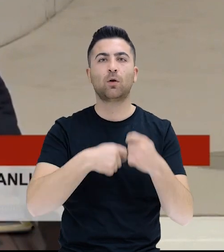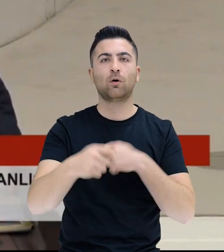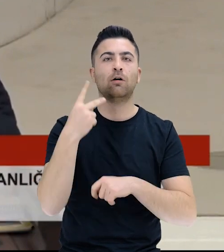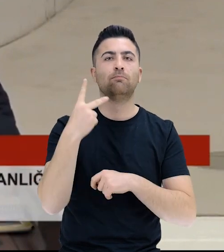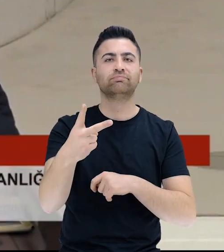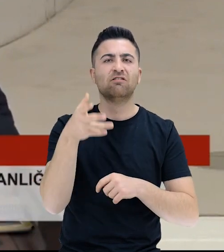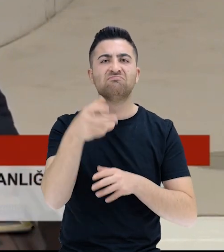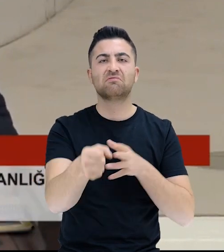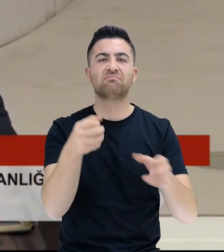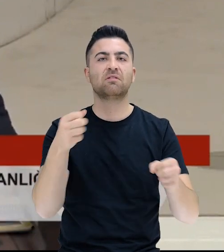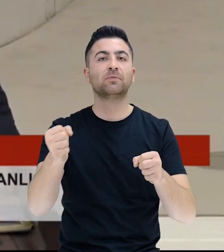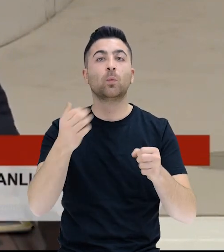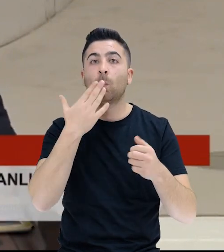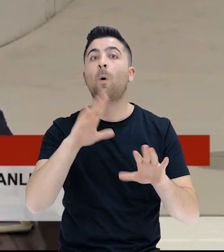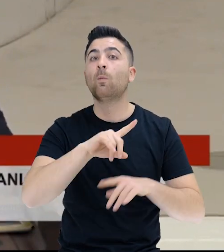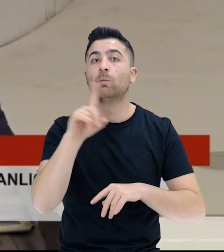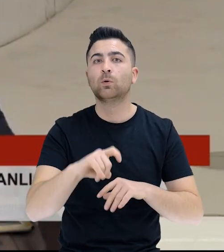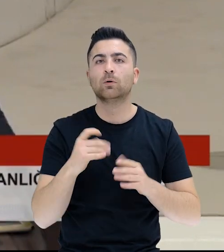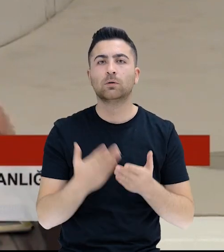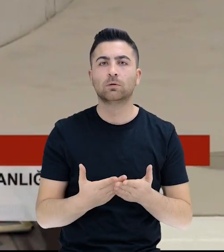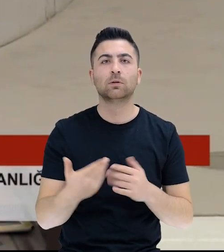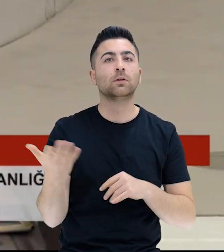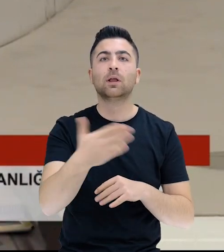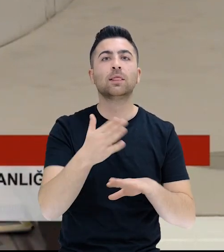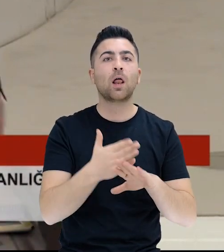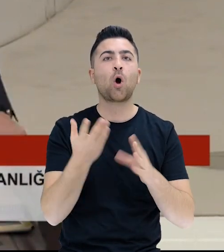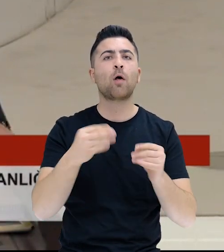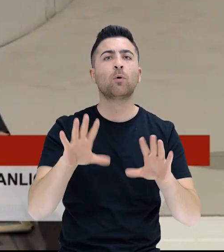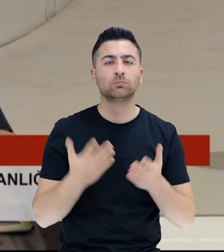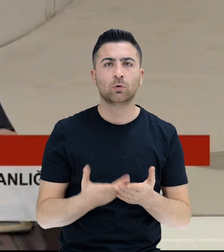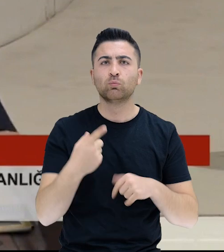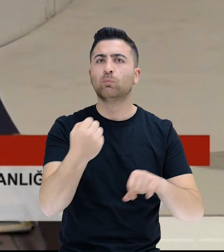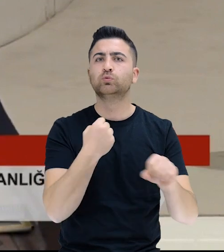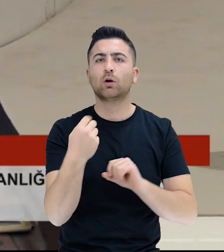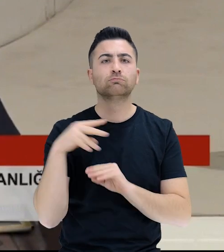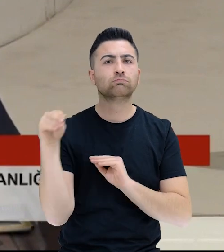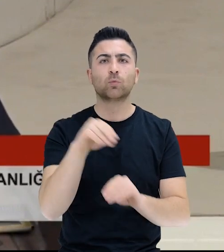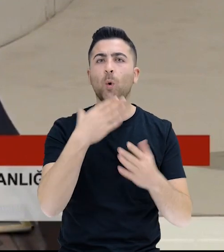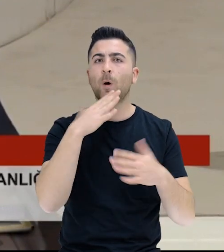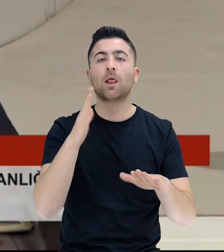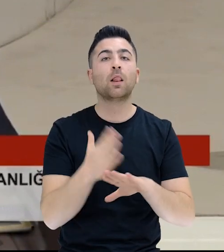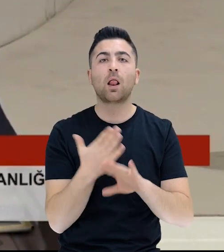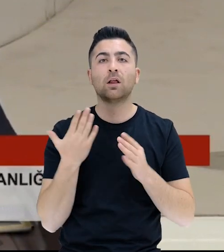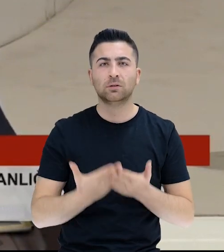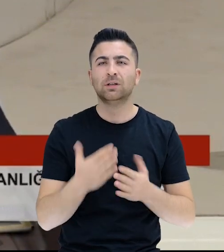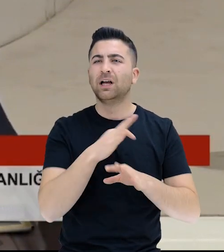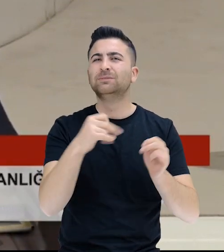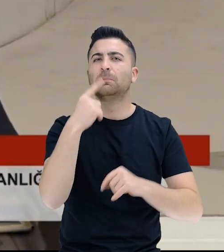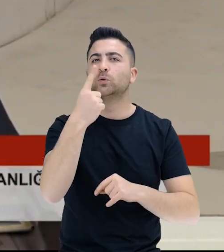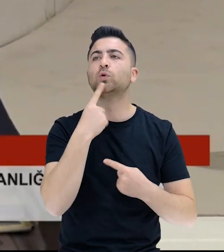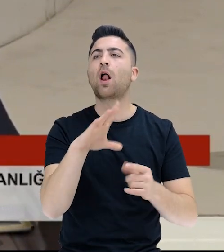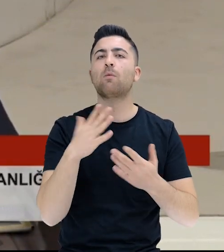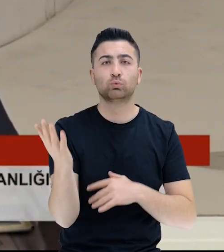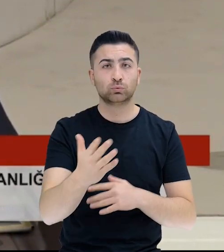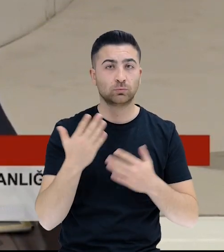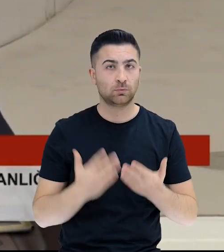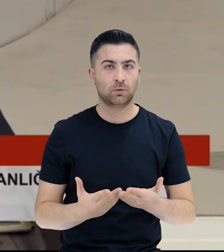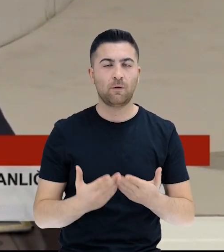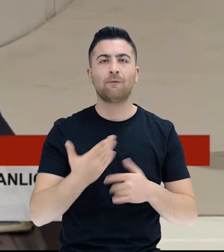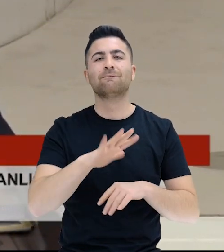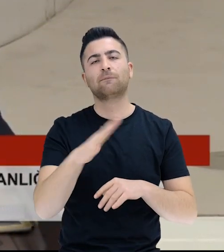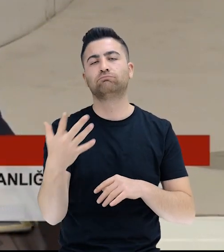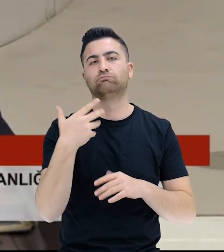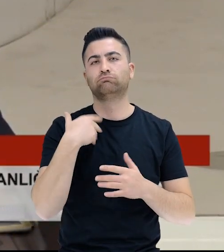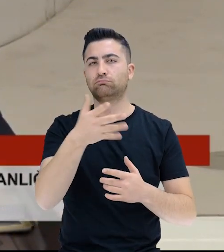PKK'nın finansmanının kökünü kurutuyor. O yok mu? Niye işinize gelmiyor? Niye bu mücadeleyi ortaya koymuyorsunuz? Hiçbirini